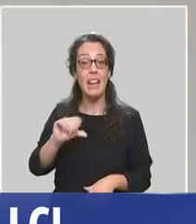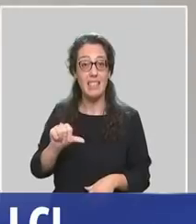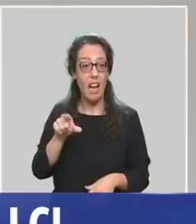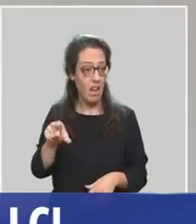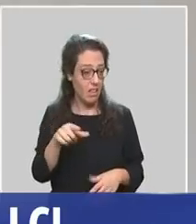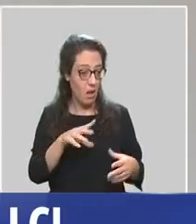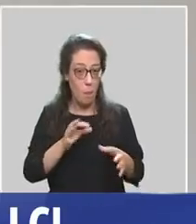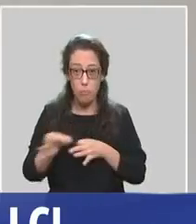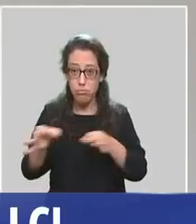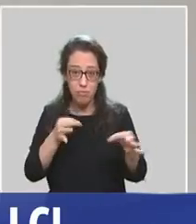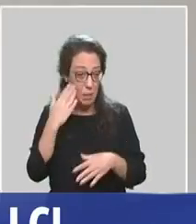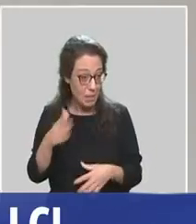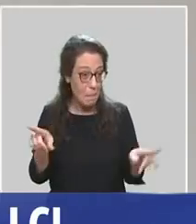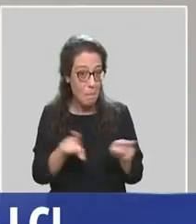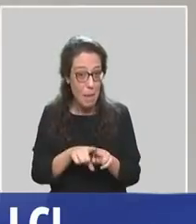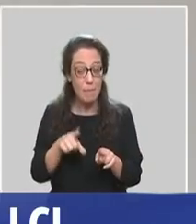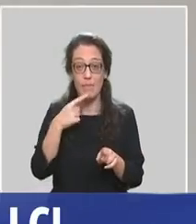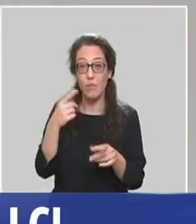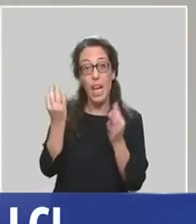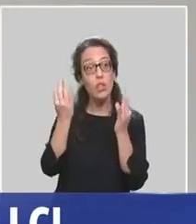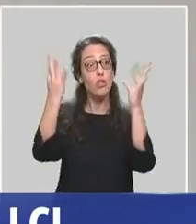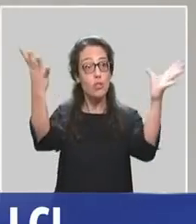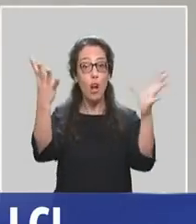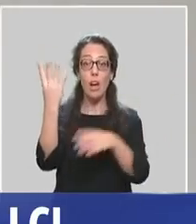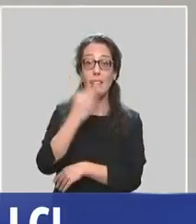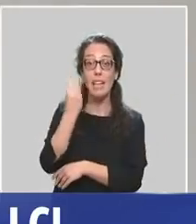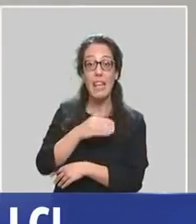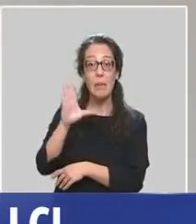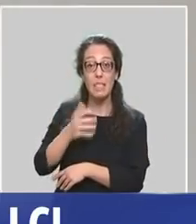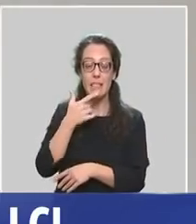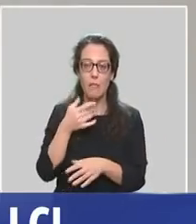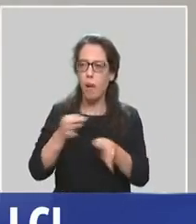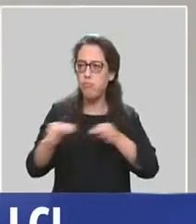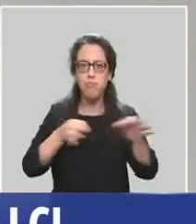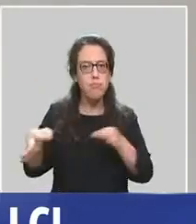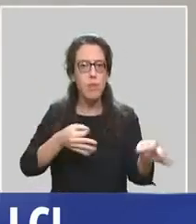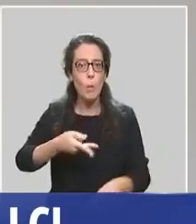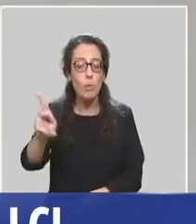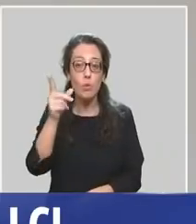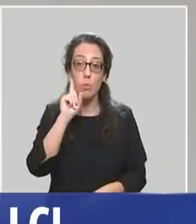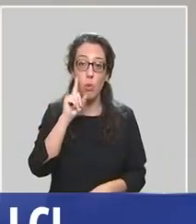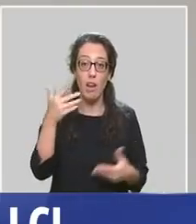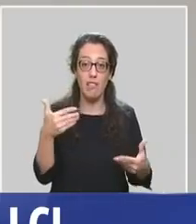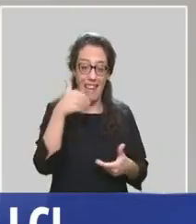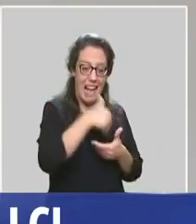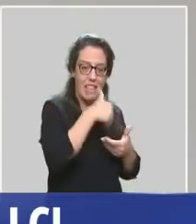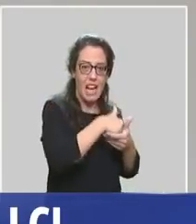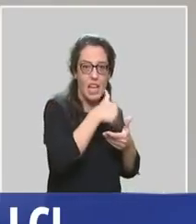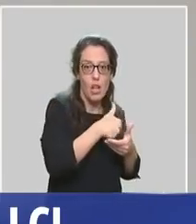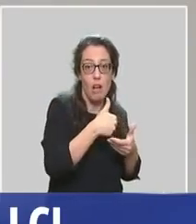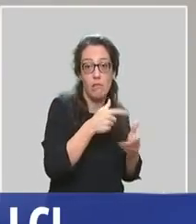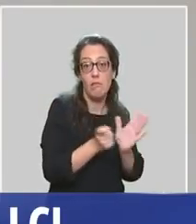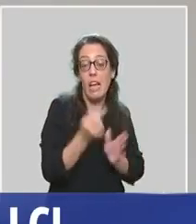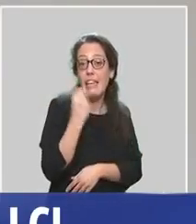conditions climatiques automnales et hivernales favorisent sa diffusion, d'autant que nous passons davantage de temps à l'intérieur qu'à